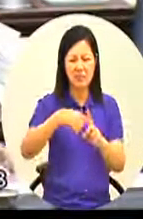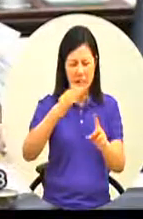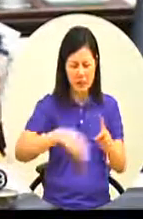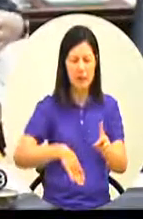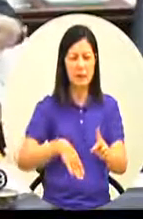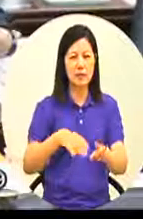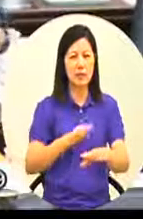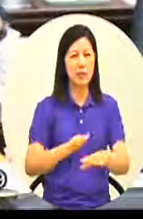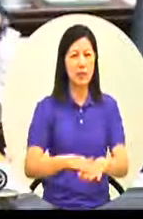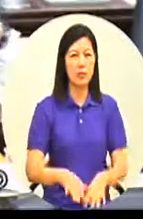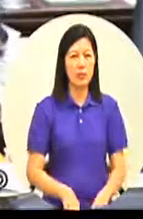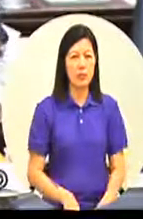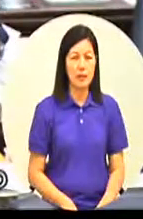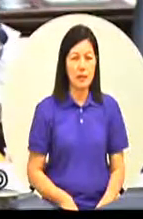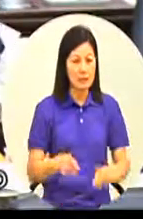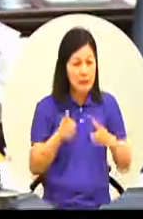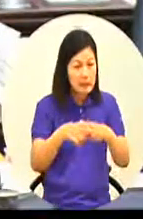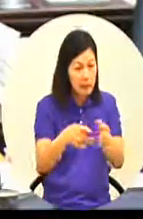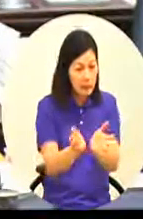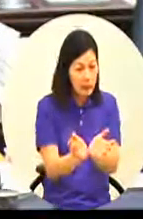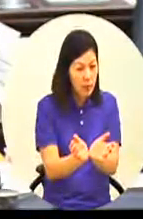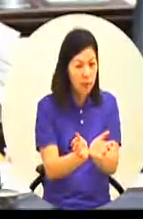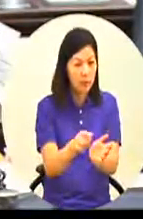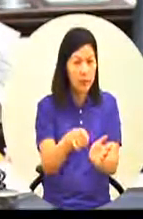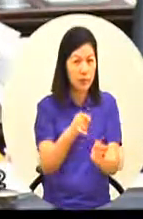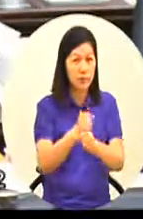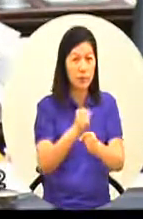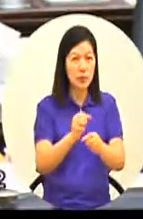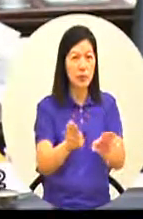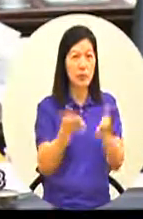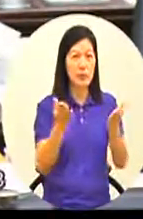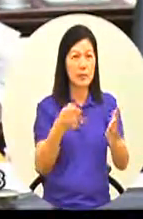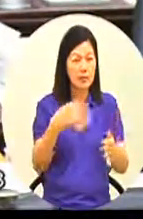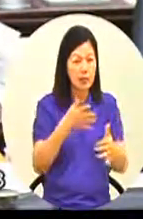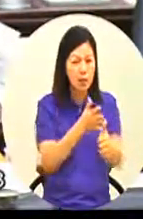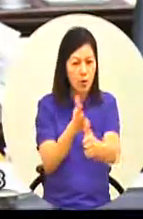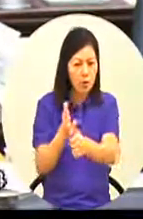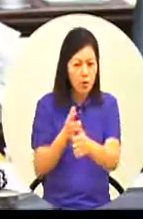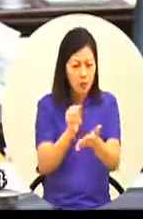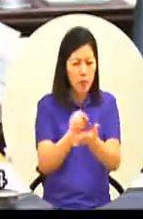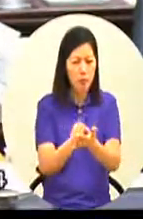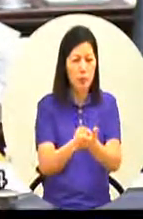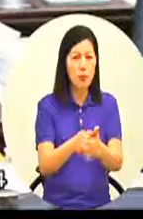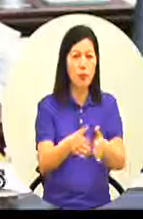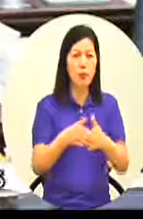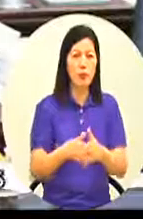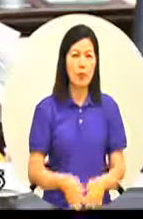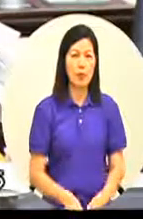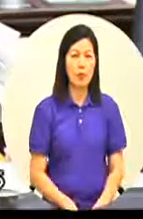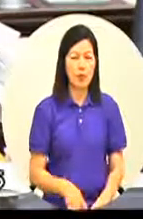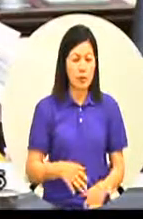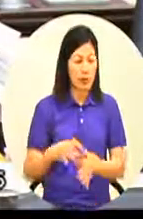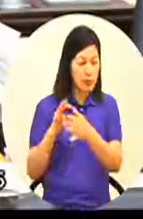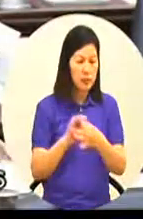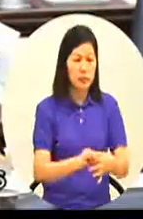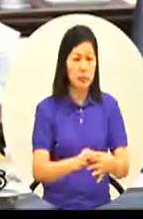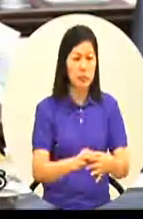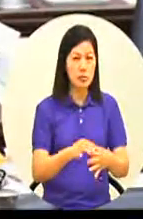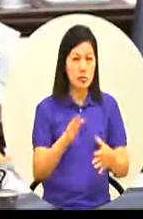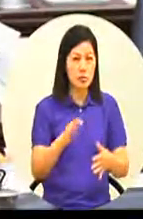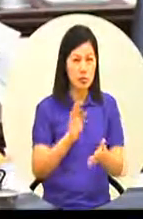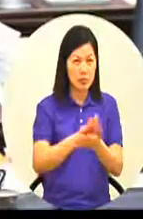的。那你一定要从小的部分做起，然后甚至有一些执行率，你民众对我们未来持续要走这样子参与式